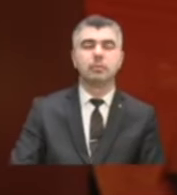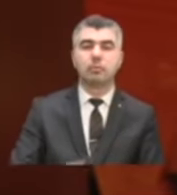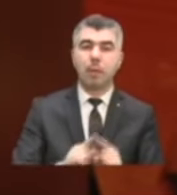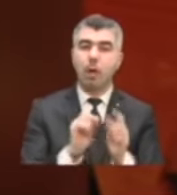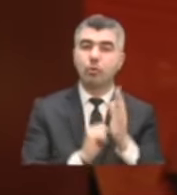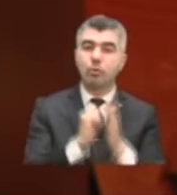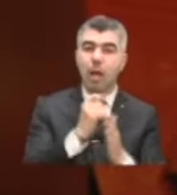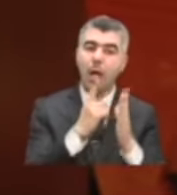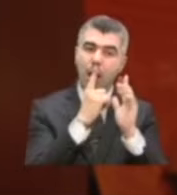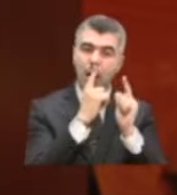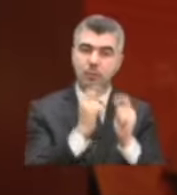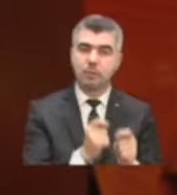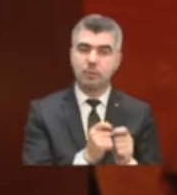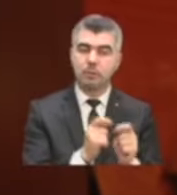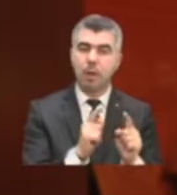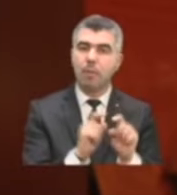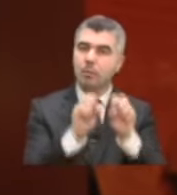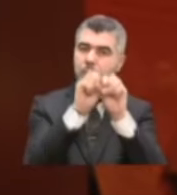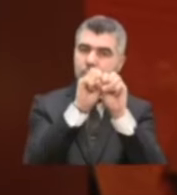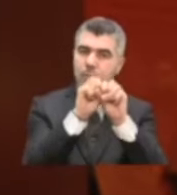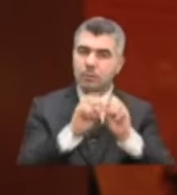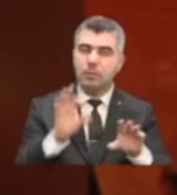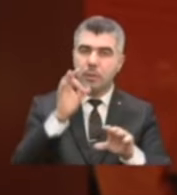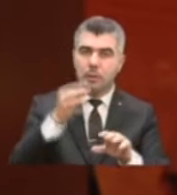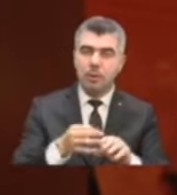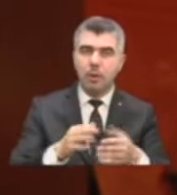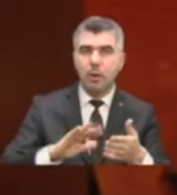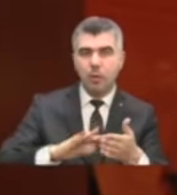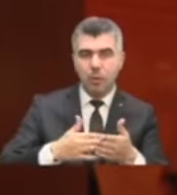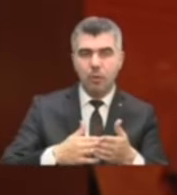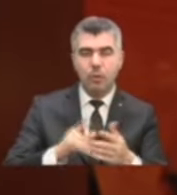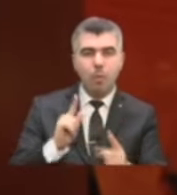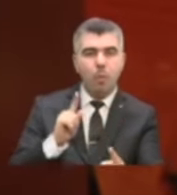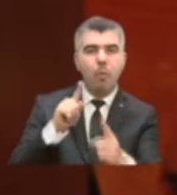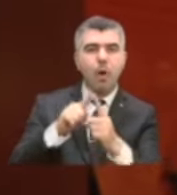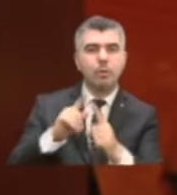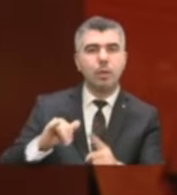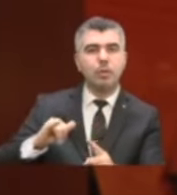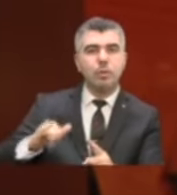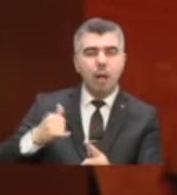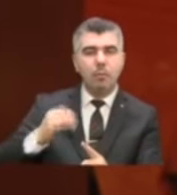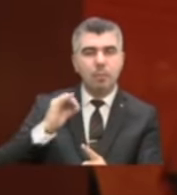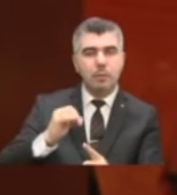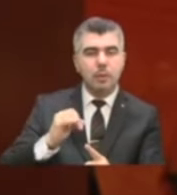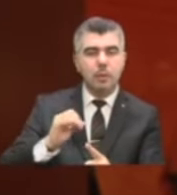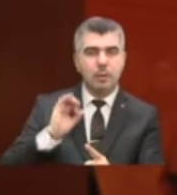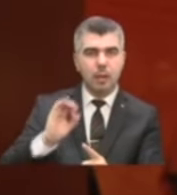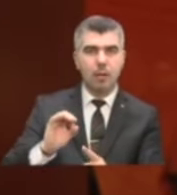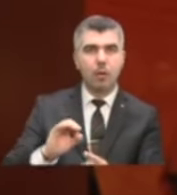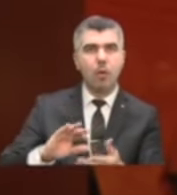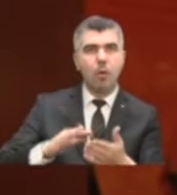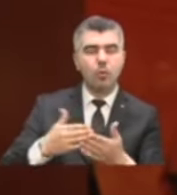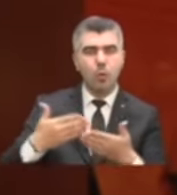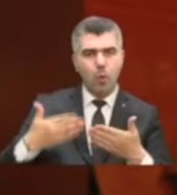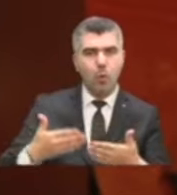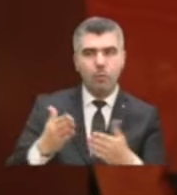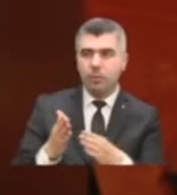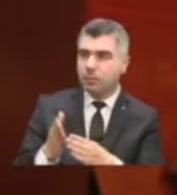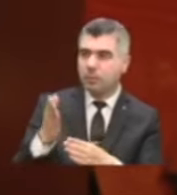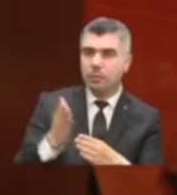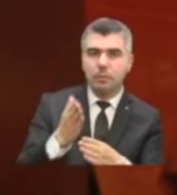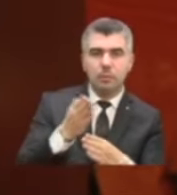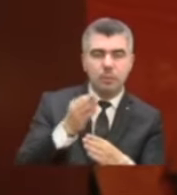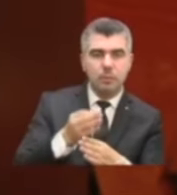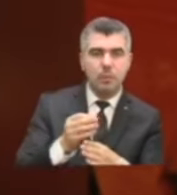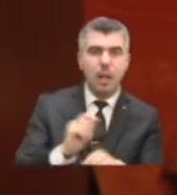هذه العمليه باش ان ذاك المال نعموها حتى على الخدمات الموجهه للشباب اللي كانت تقليديا في ديور الشباب، ويمكن لها تكون اليوم متنقله، لان كتعرف